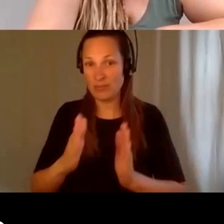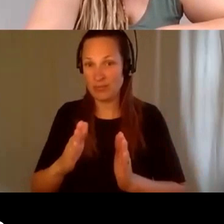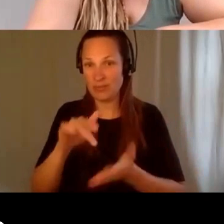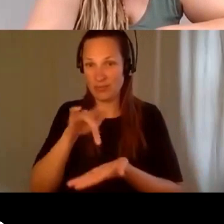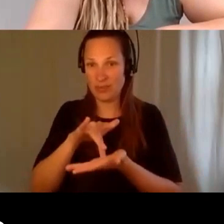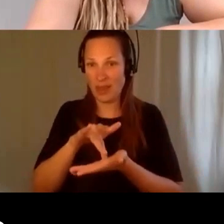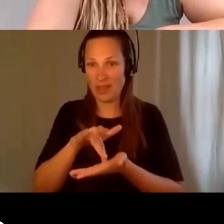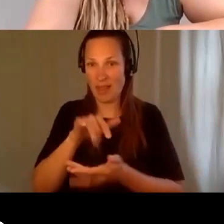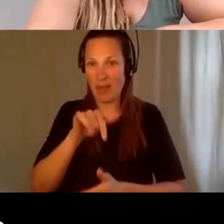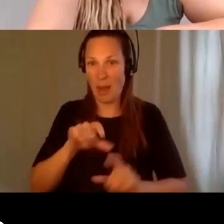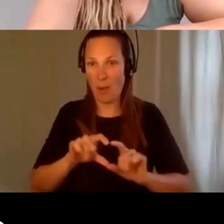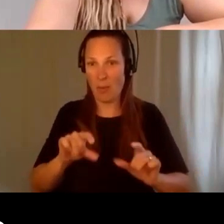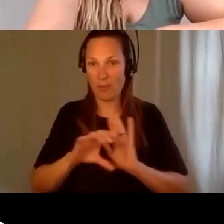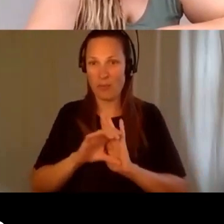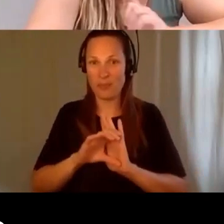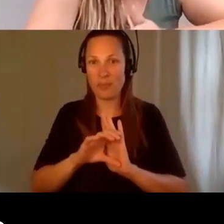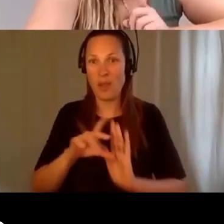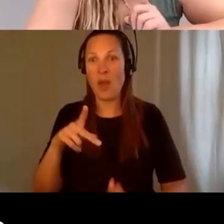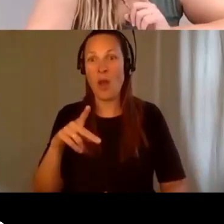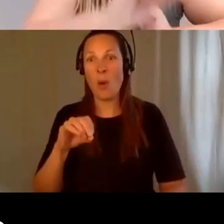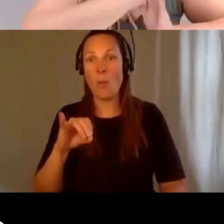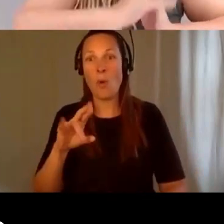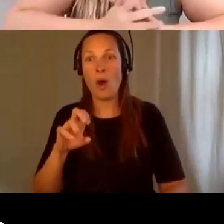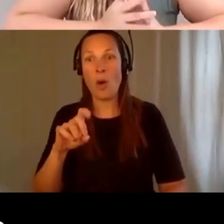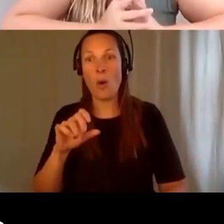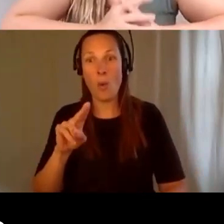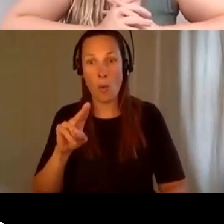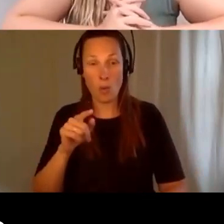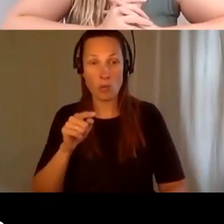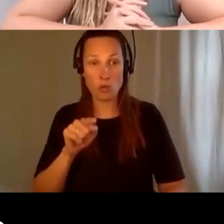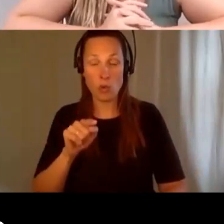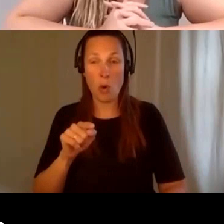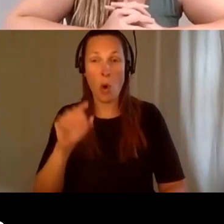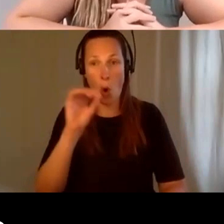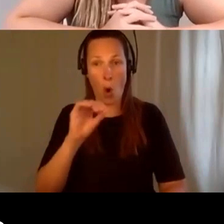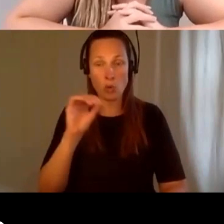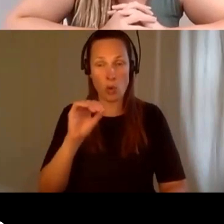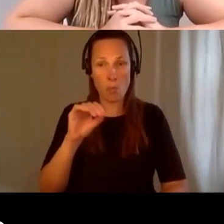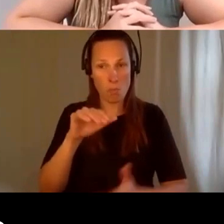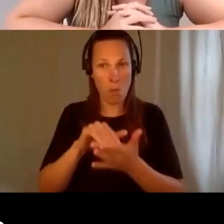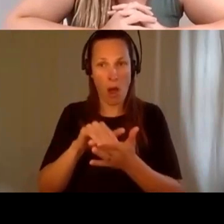Puis ici, pour le poireau, c'est encore quelque chose qu'on va voir en octobre,